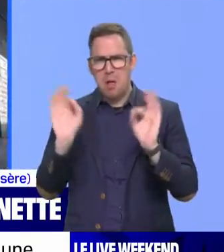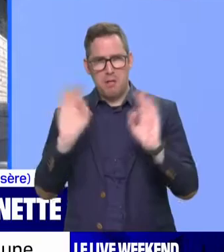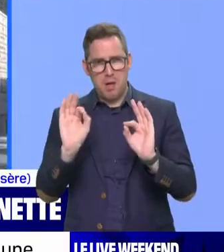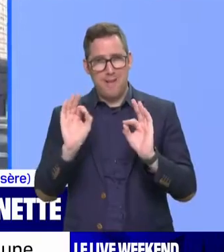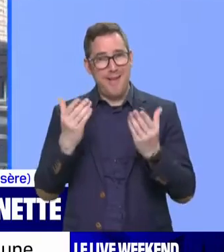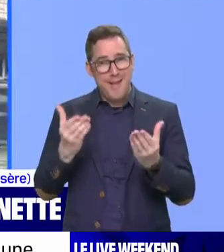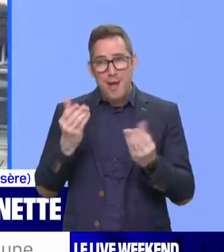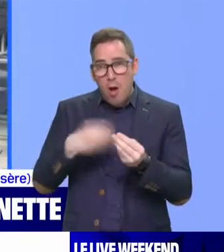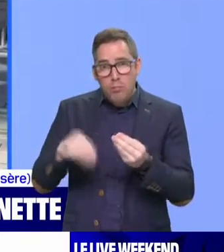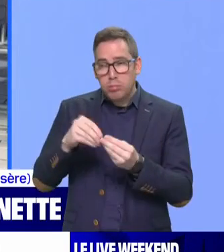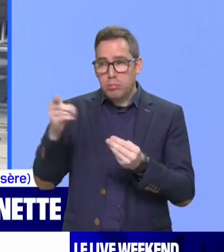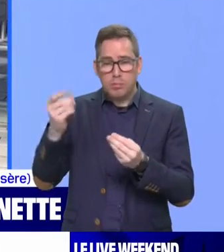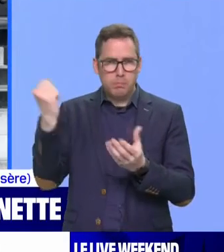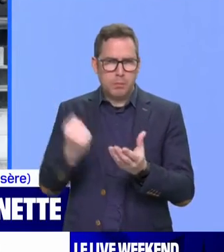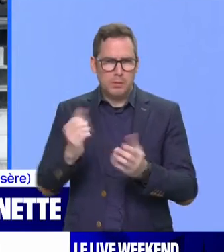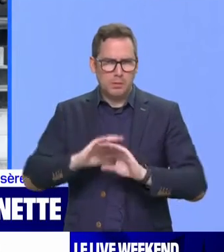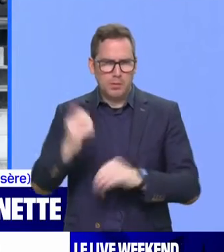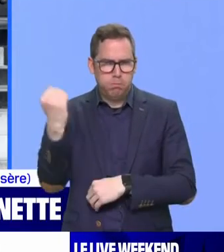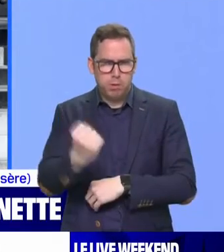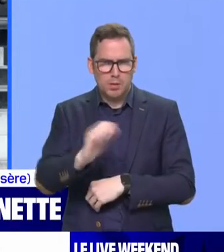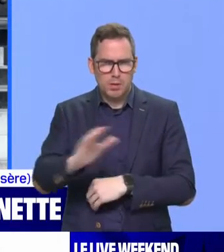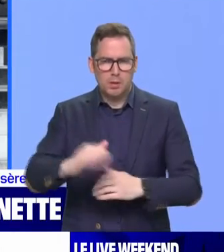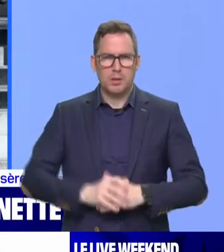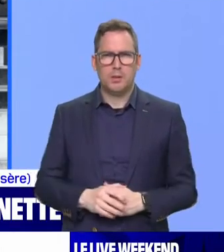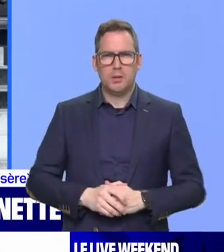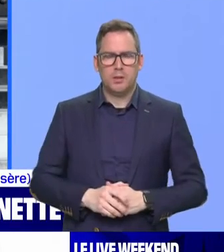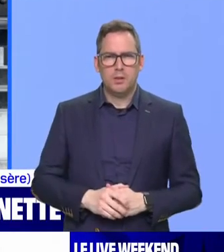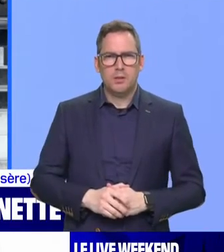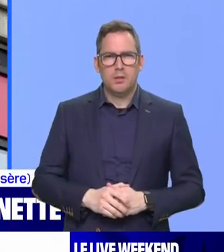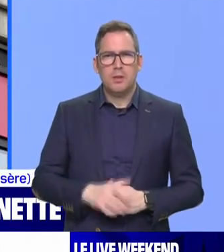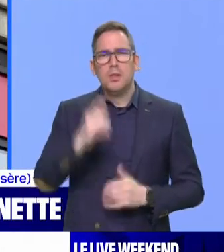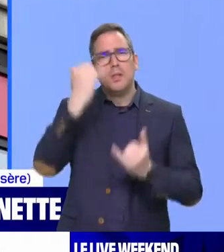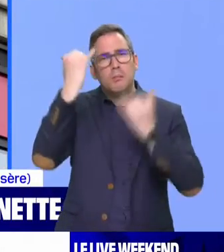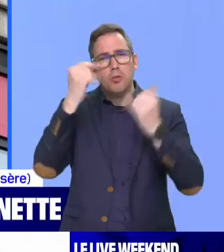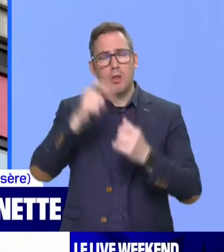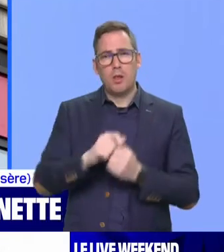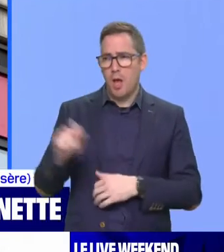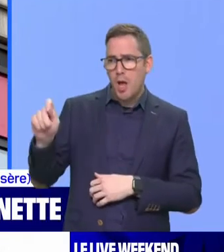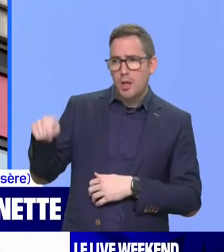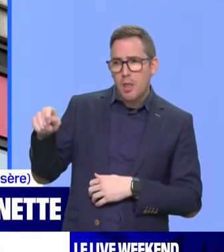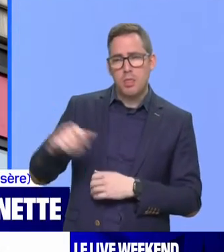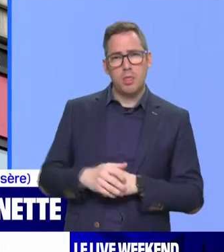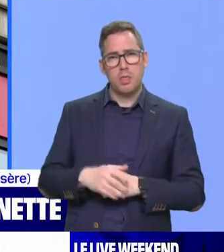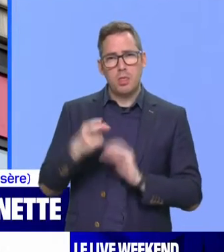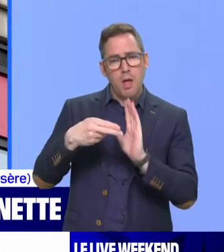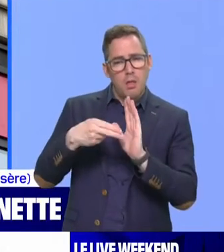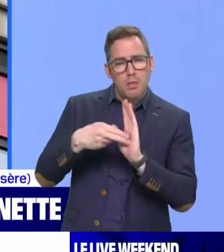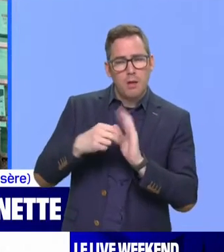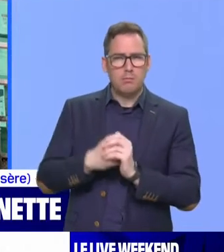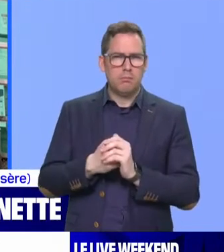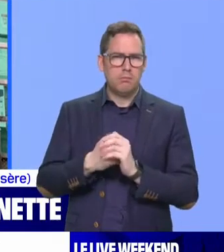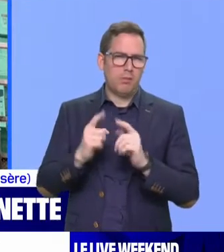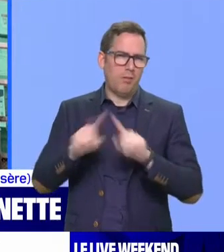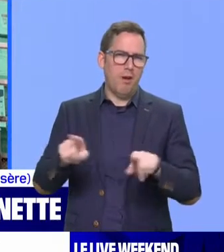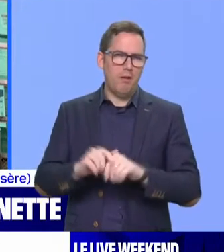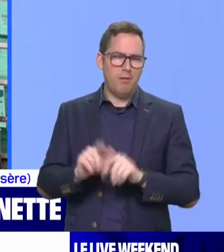évidemment, aggrave. Il faut savoir que si on était à Cannes ou si on était à Nice, probablement qu'il n'y aurait pas eu autant de viols, il